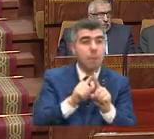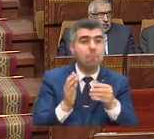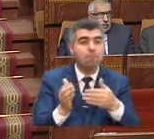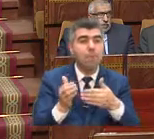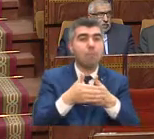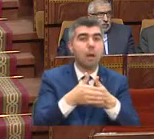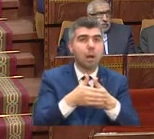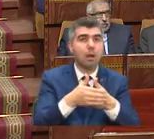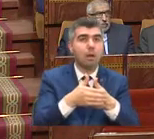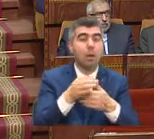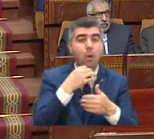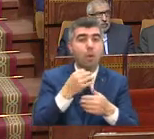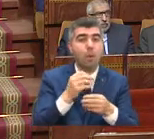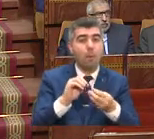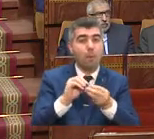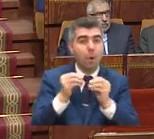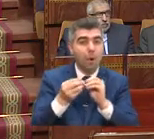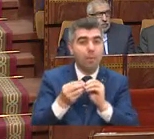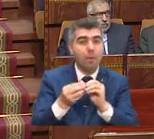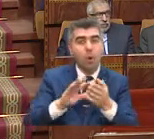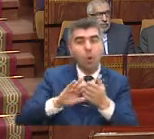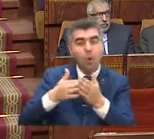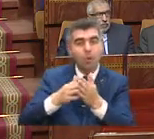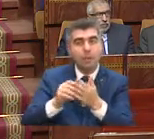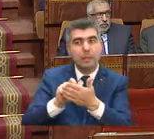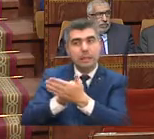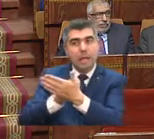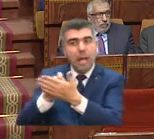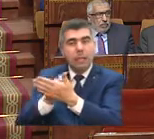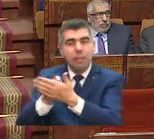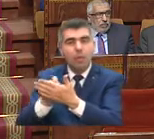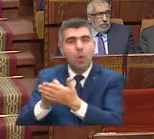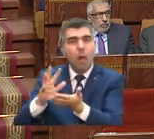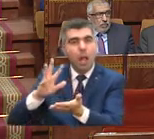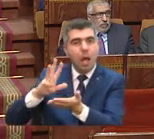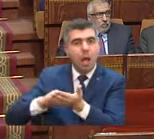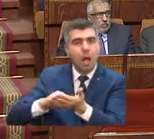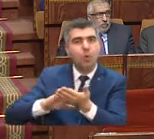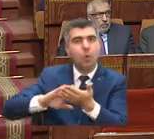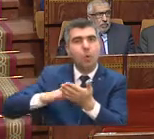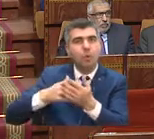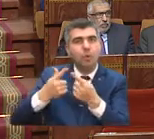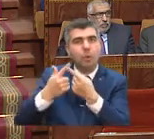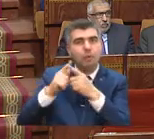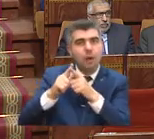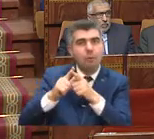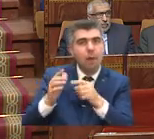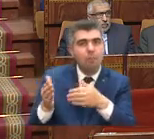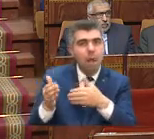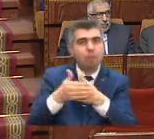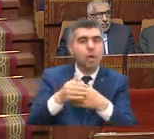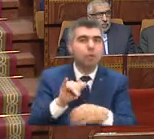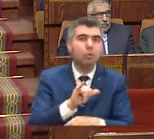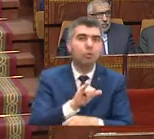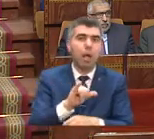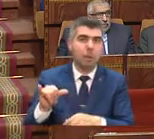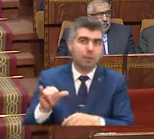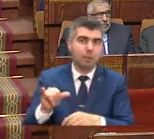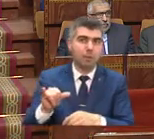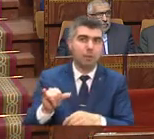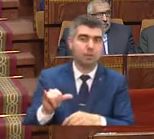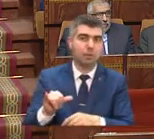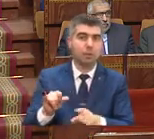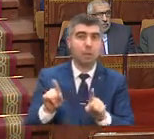هنا كيجي المشكل. كون كان بنادم كله مضبوط بطاقه التعريف الوطنيه ما غيلقاش شي واحد فين يتخبى بسهوله، لان هذوك الناس راهم